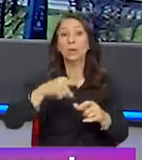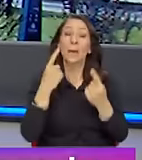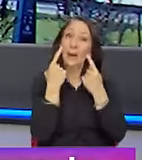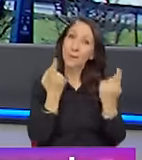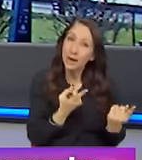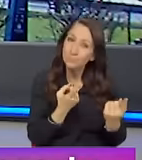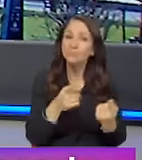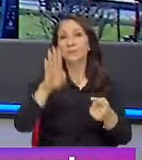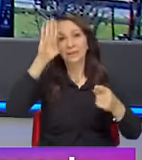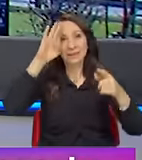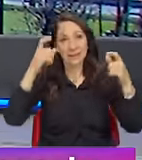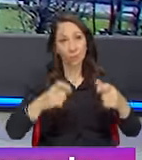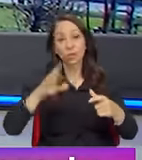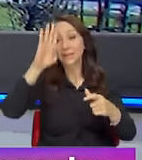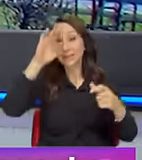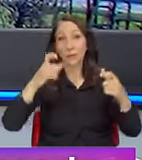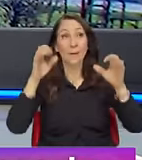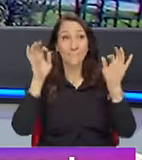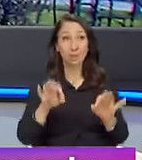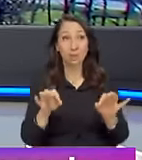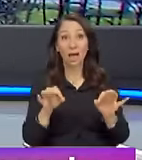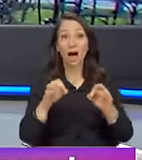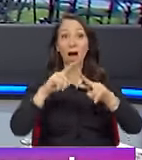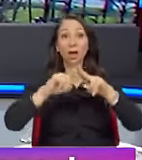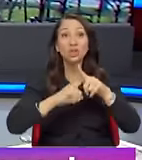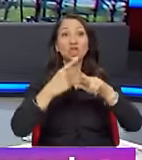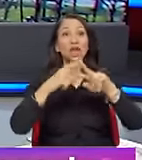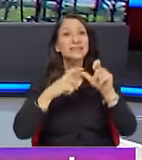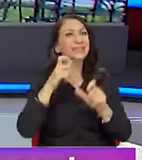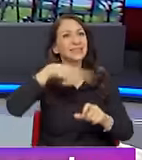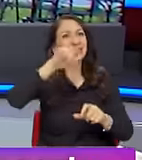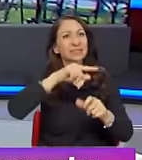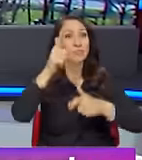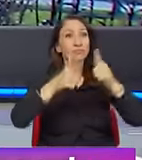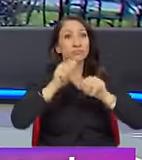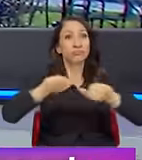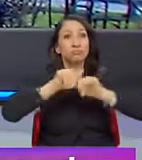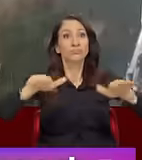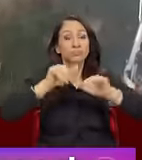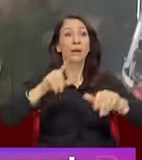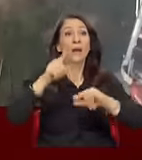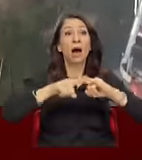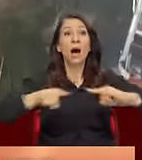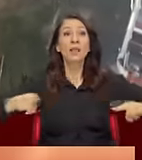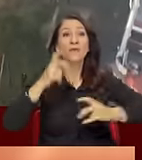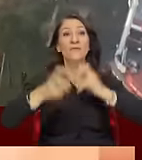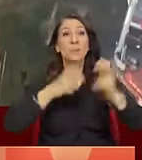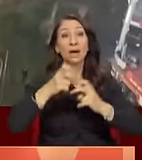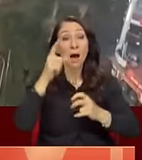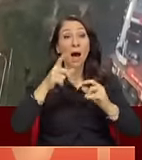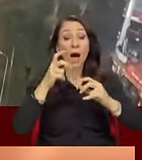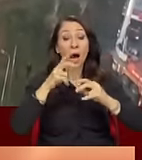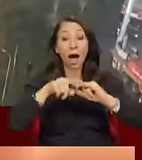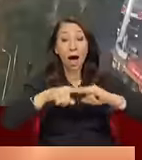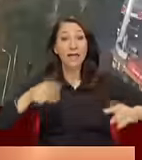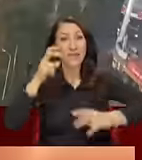geçiş yapalım. İstanbul'dan başlayacağız. Ajanslar da şu anda o görüntüleri geçmeye devam ediyor. Bir halı fabrikası, o halı